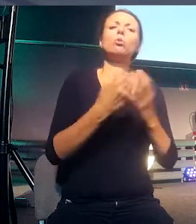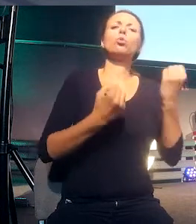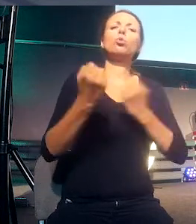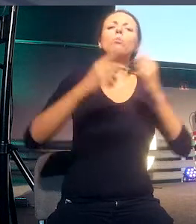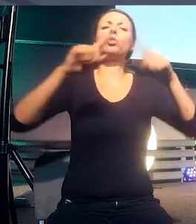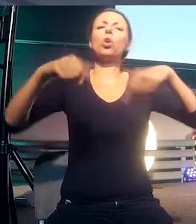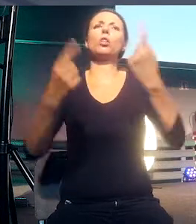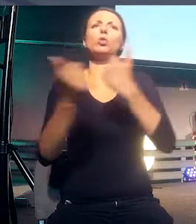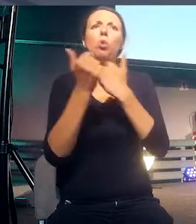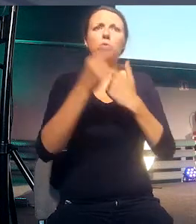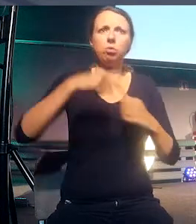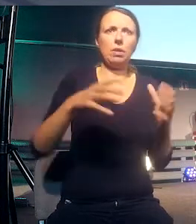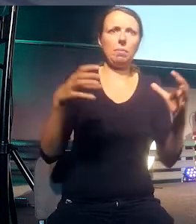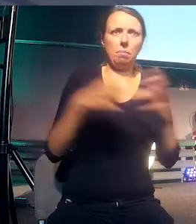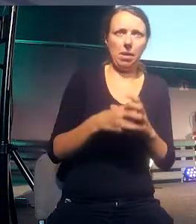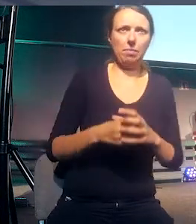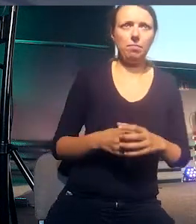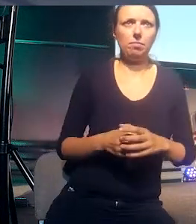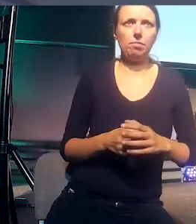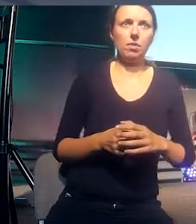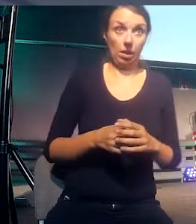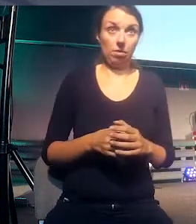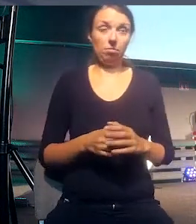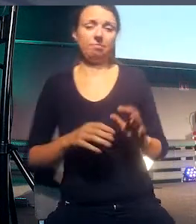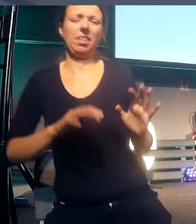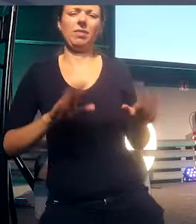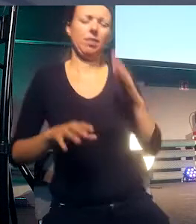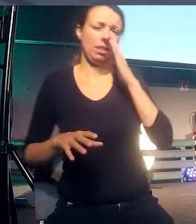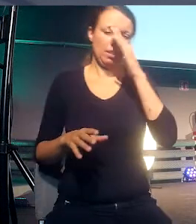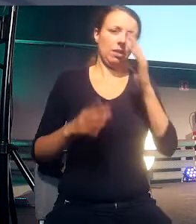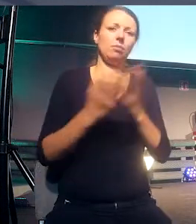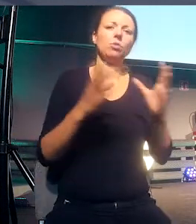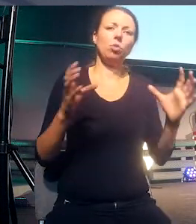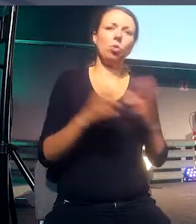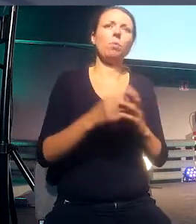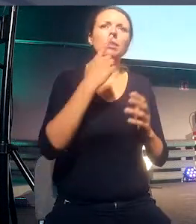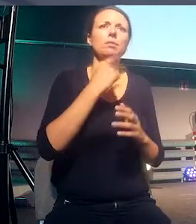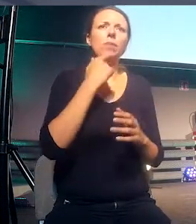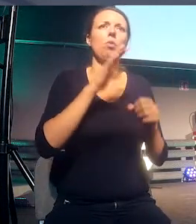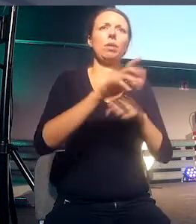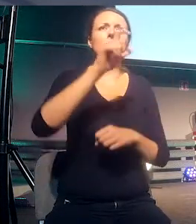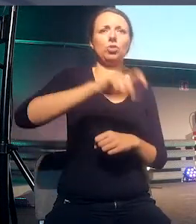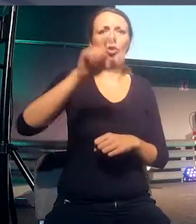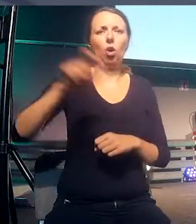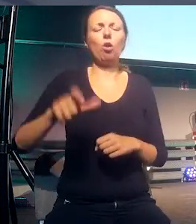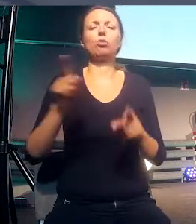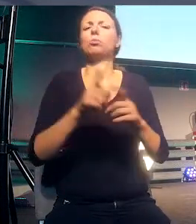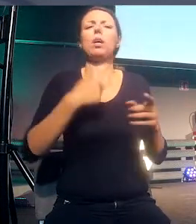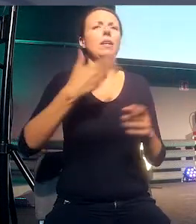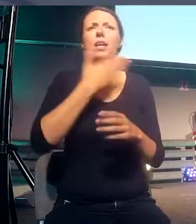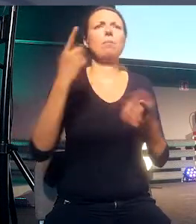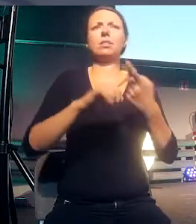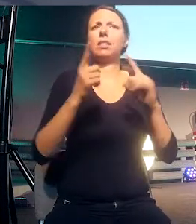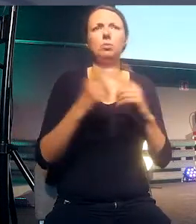na spotkaniu, na którym jest 25 osób, 15 zajmuje się technologią, 10 biznesem, nie ma szans, żeby poszło nam